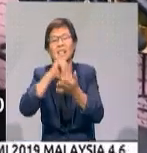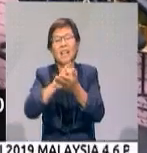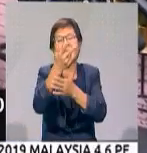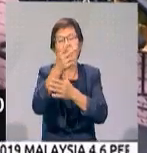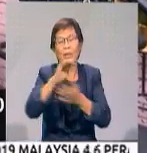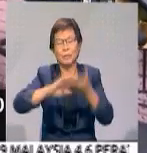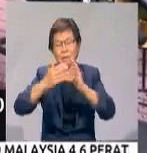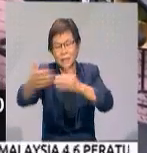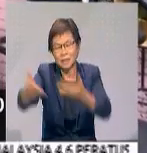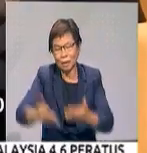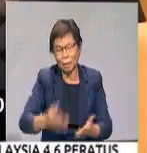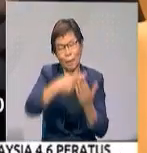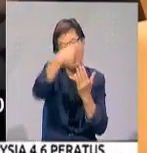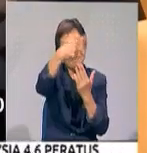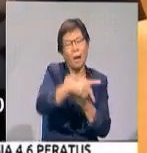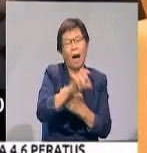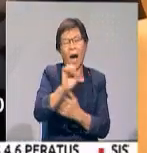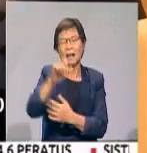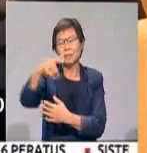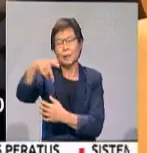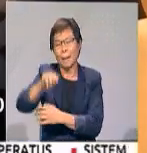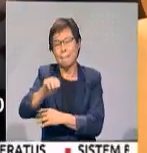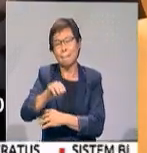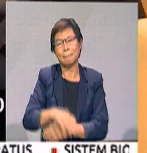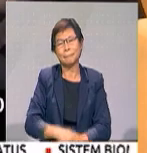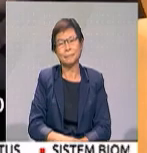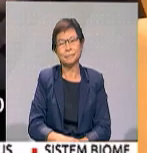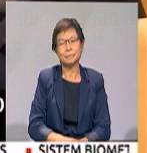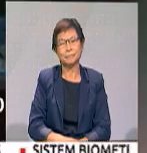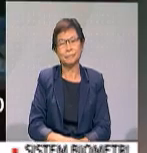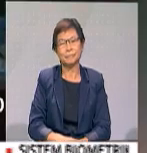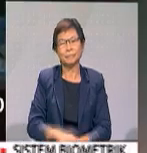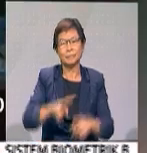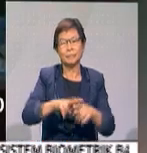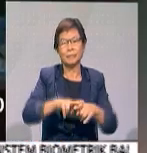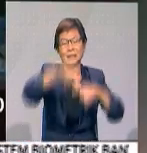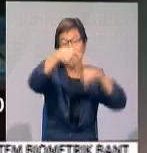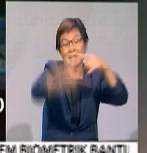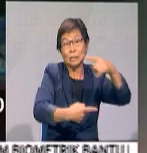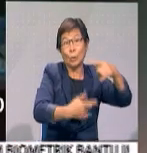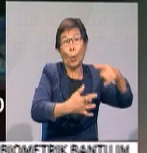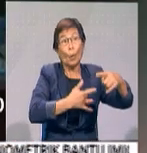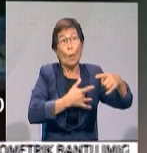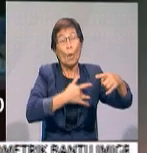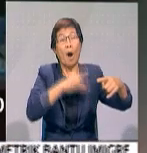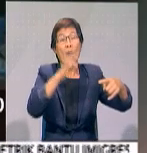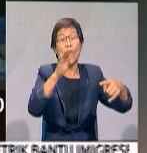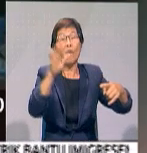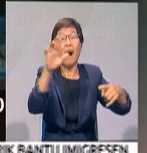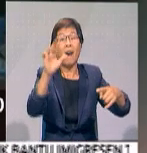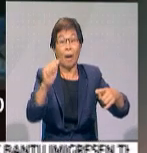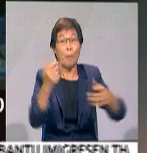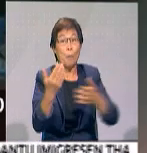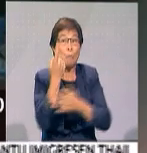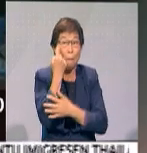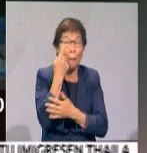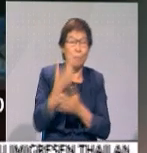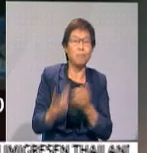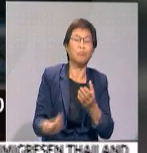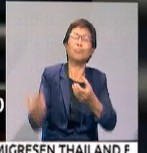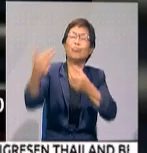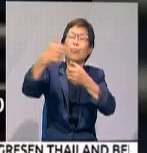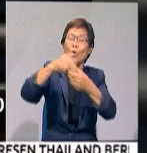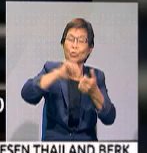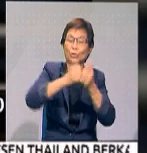selepas menjadi tetamu program Selamat Pagi Malaysia. Gimnas sensasi negara Farah N. Abdul Hadi baru-baru ini menempah slot